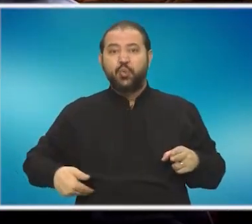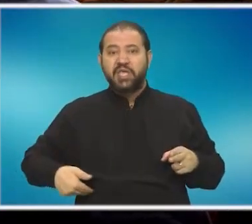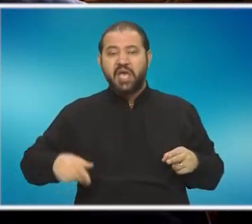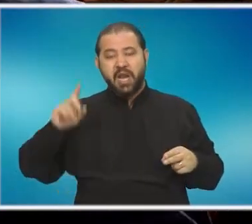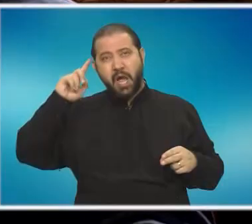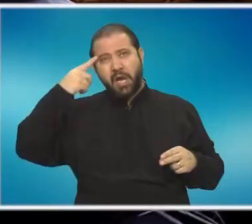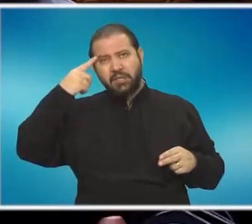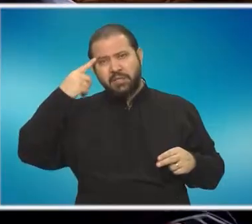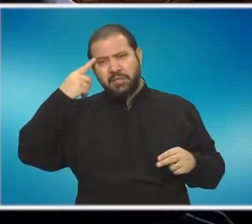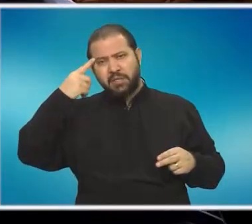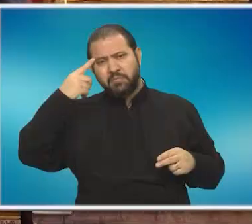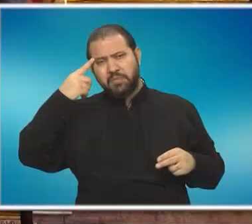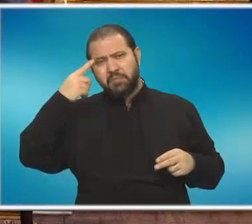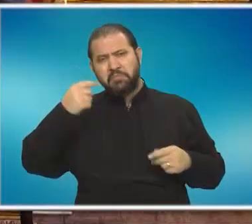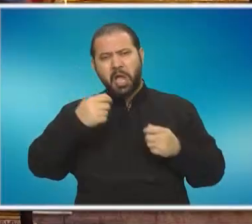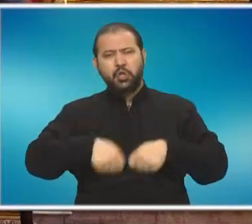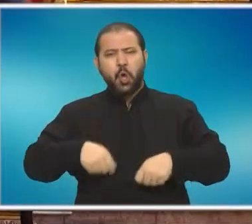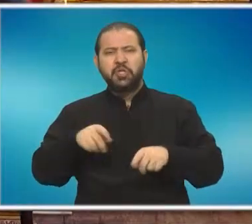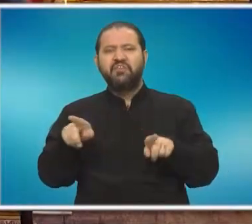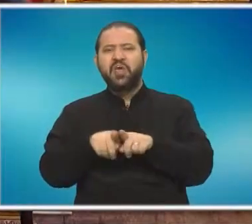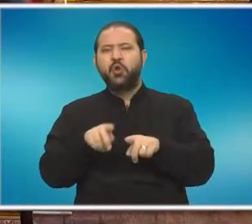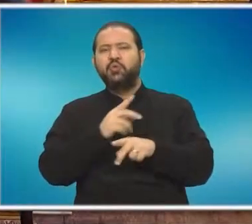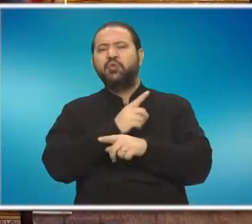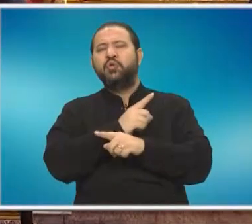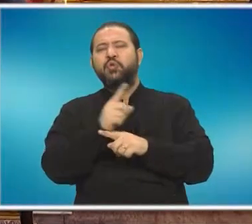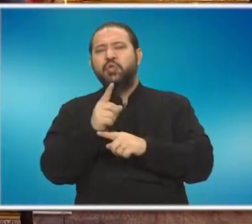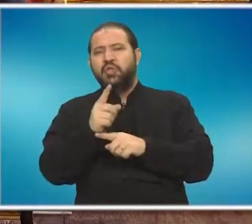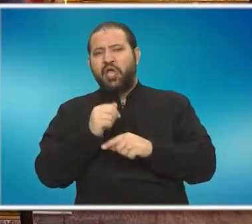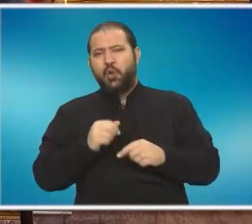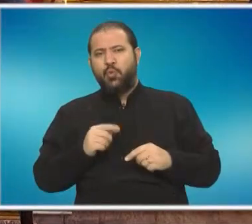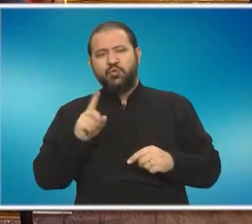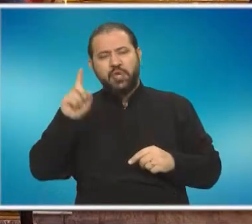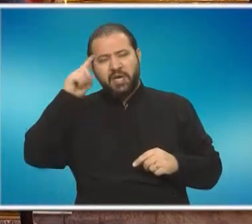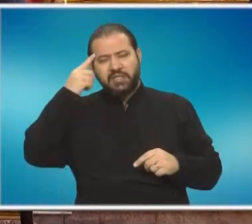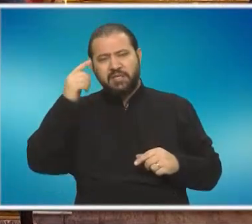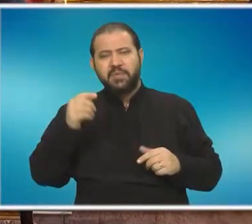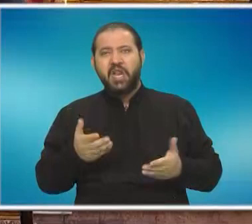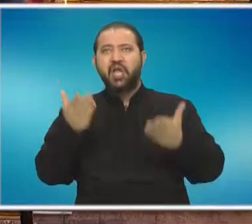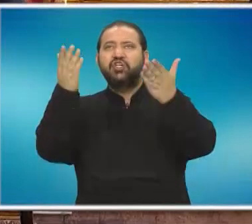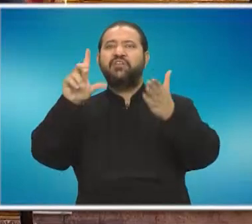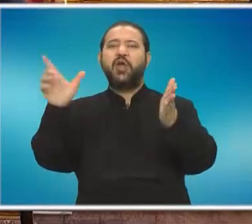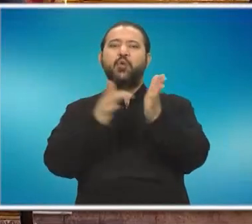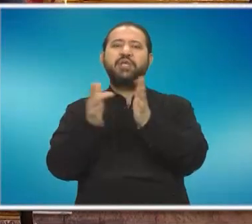prețul grâului, ori vorbești cu cel de lângă tine, ori nu știu ce îți mai trece prin cap,